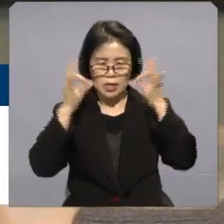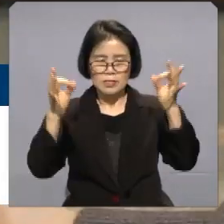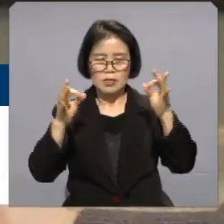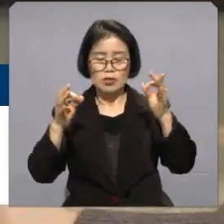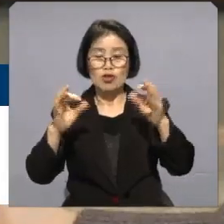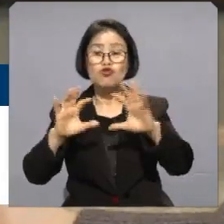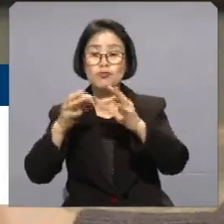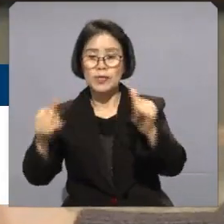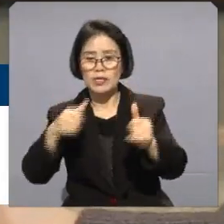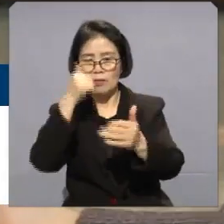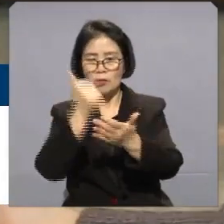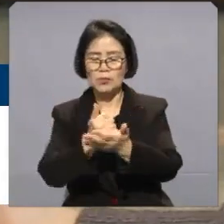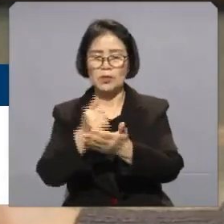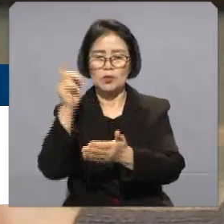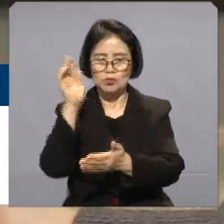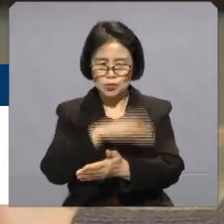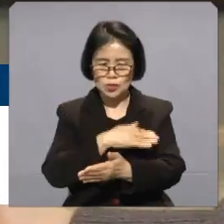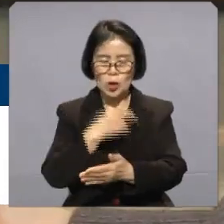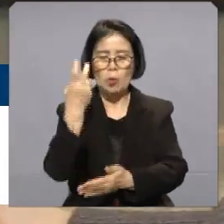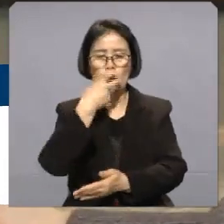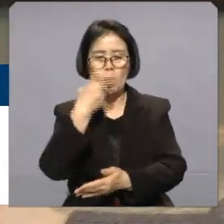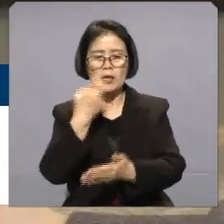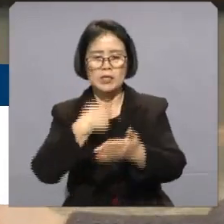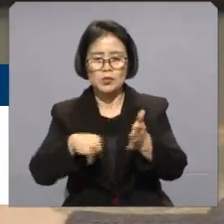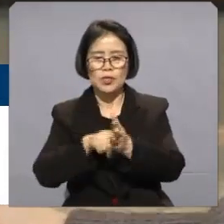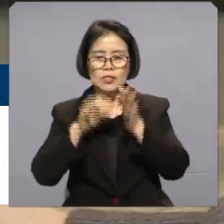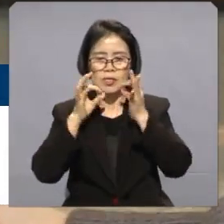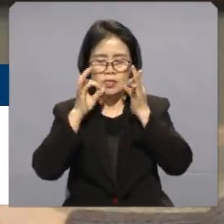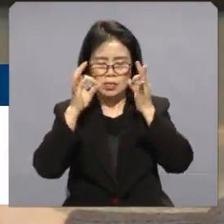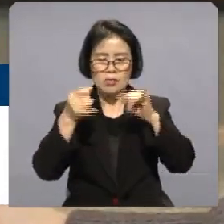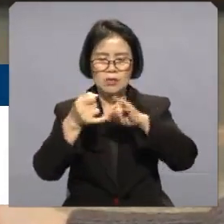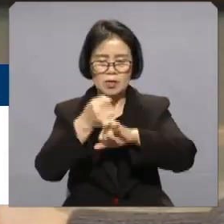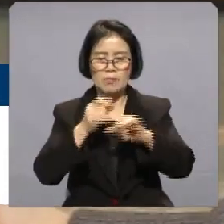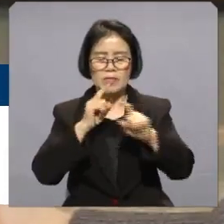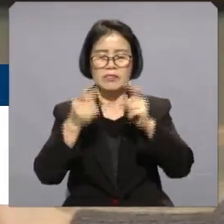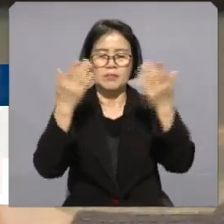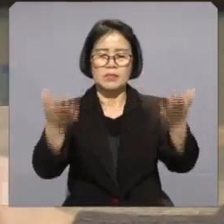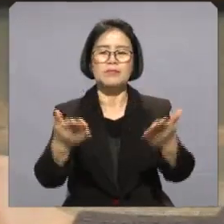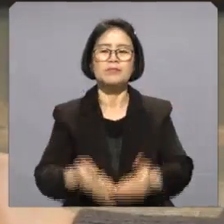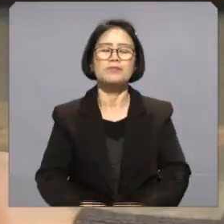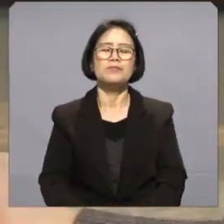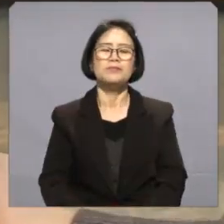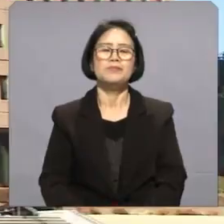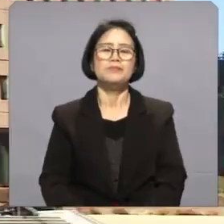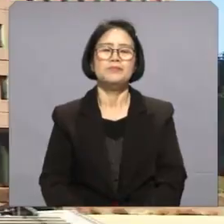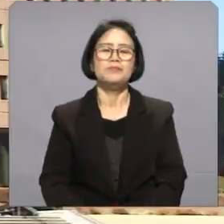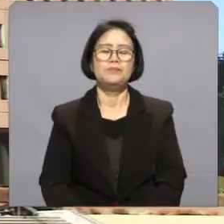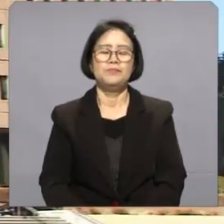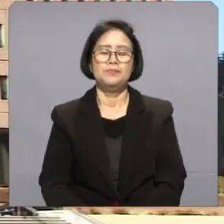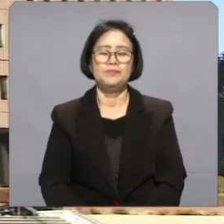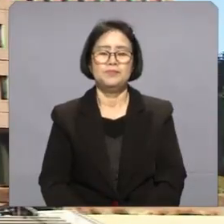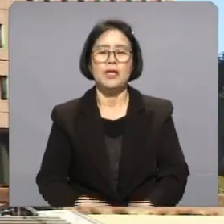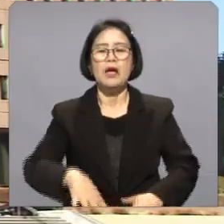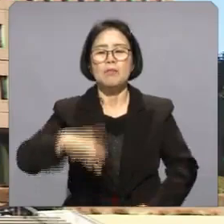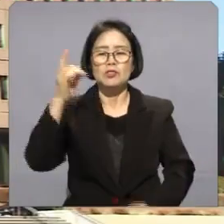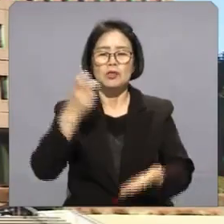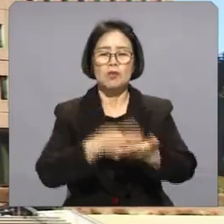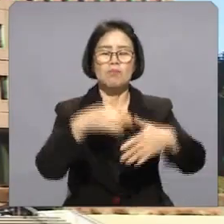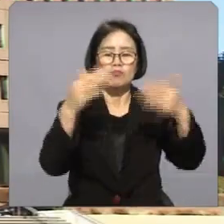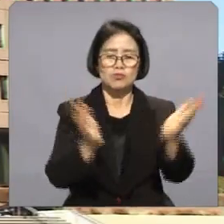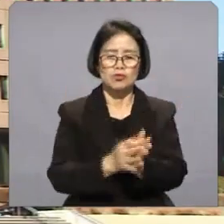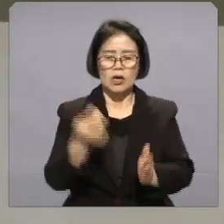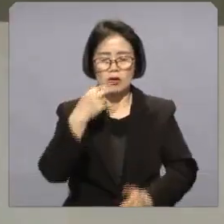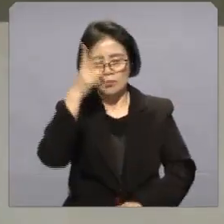최선을 다해서 국민을 범죄로부터 보호하기 위해서 최선을 다할 것이라는 말씀 다시 한번 드립니다. 우선 법무부와